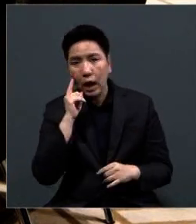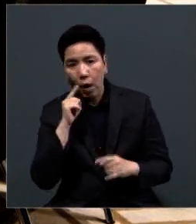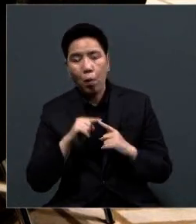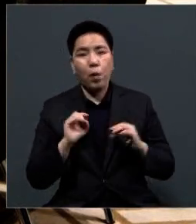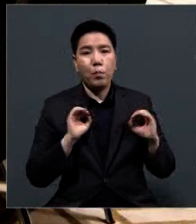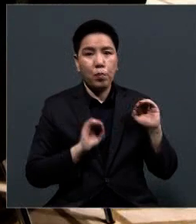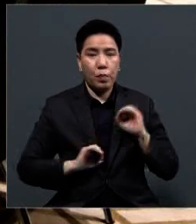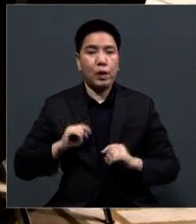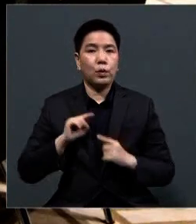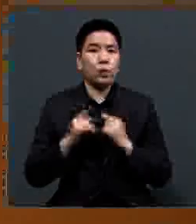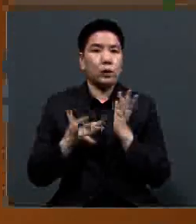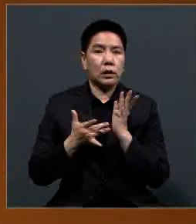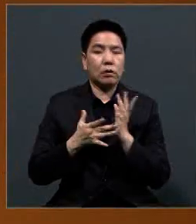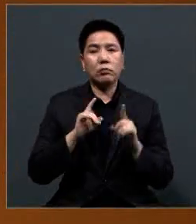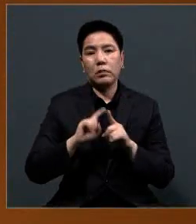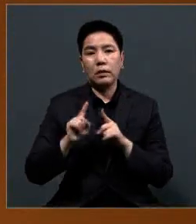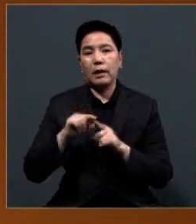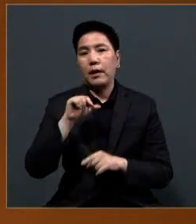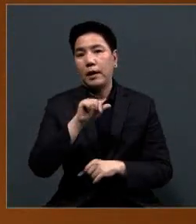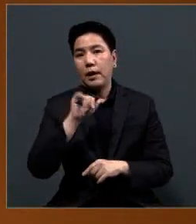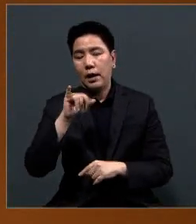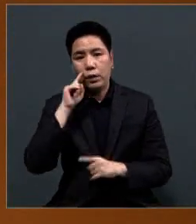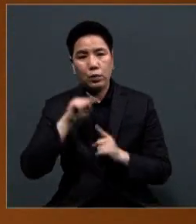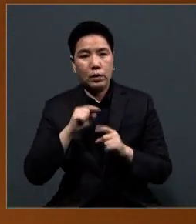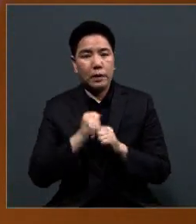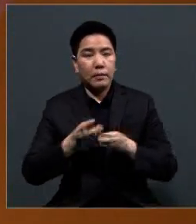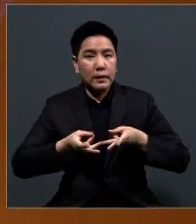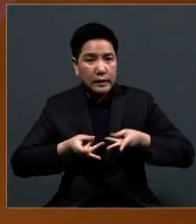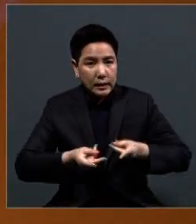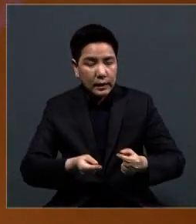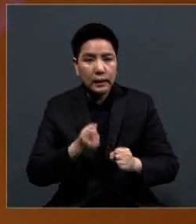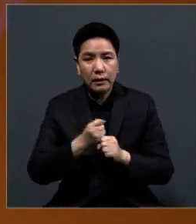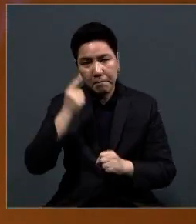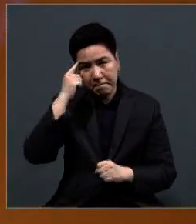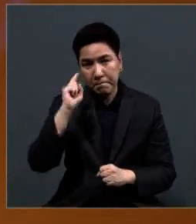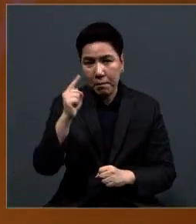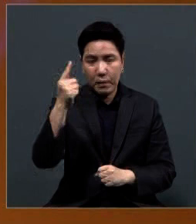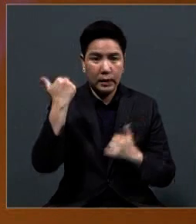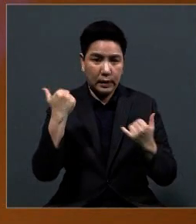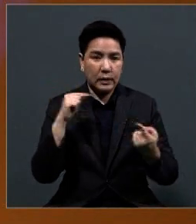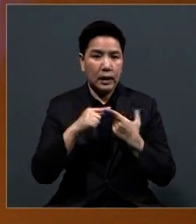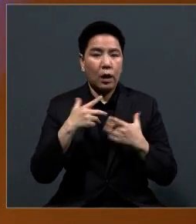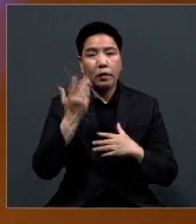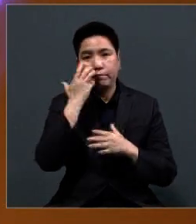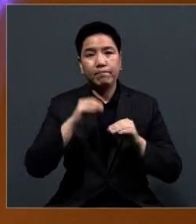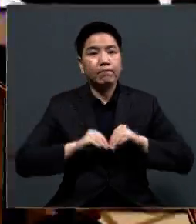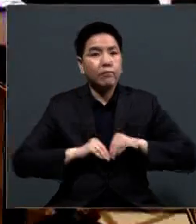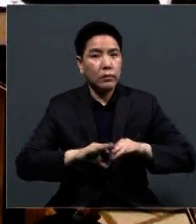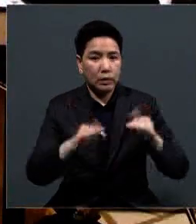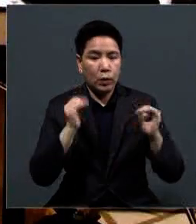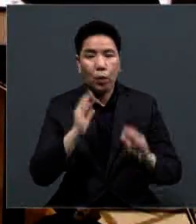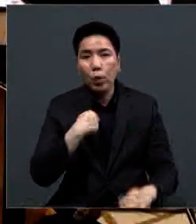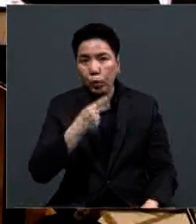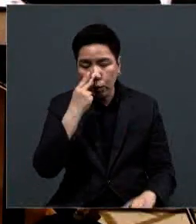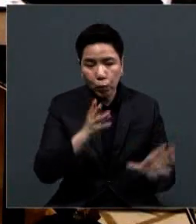ปลอดภัยในโลกไซเบอร์และเทคโนโลยี AIการผลิตเนื้อหาหรือคทนอย่างมีคุณภาพการออกอากาศแบบครอบคลุมผู้